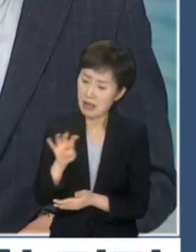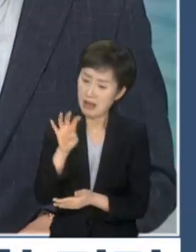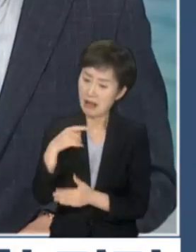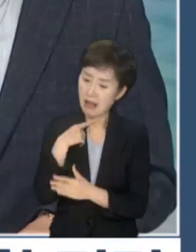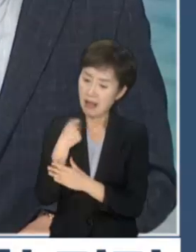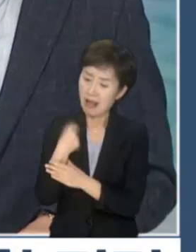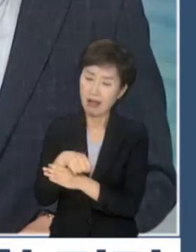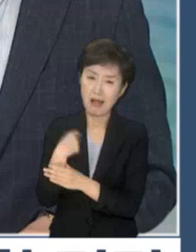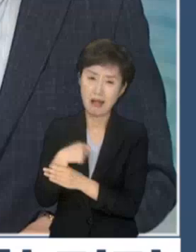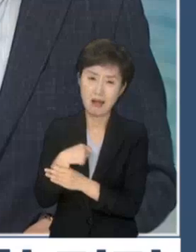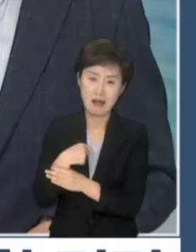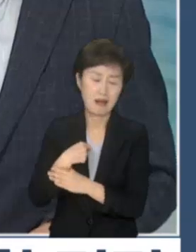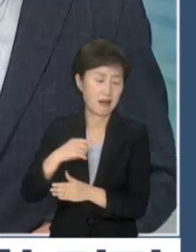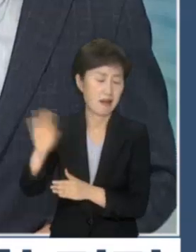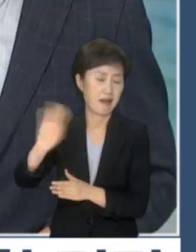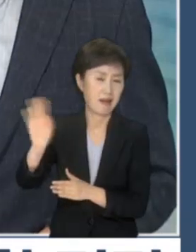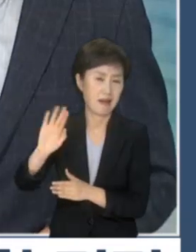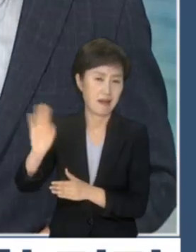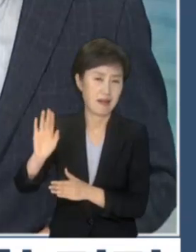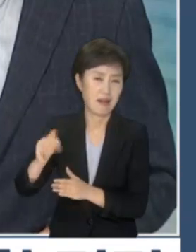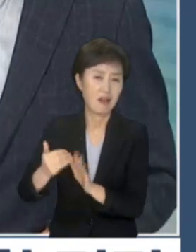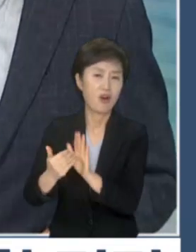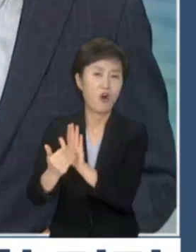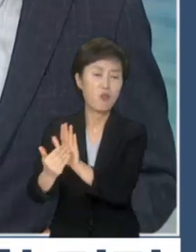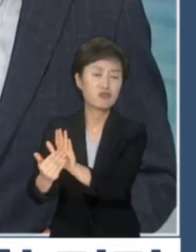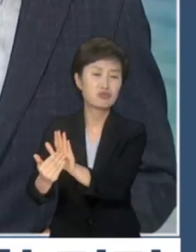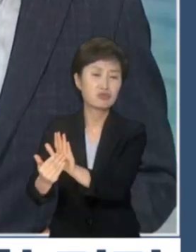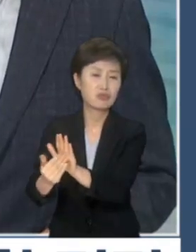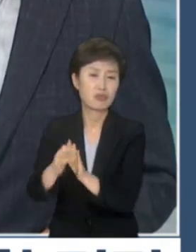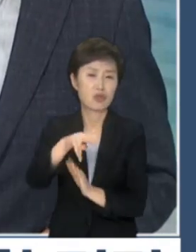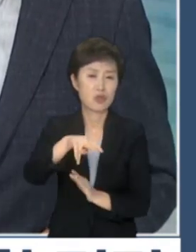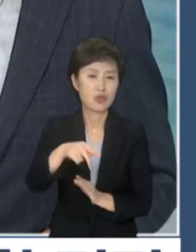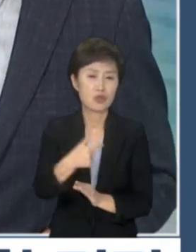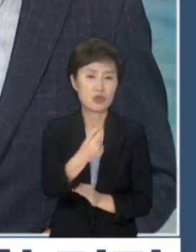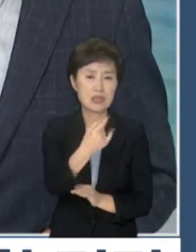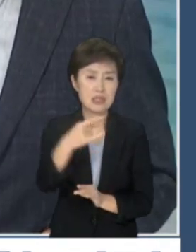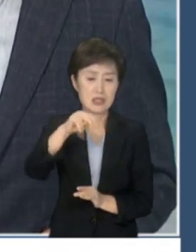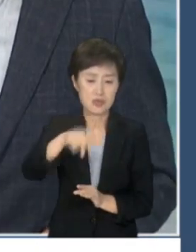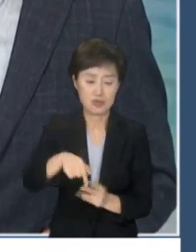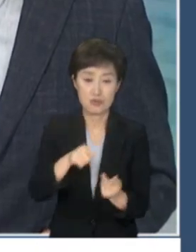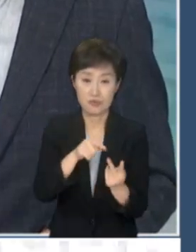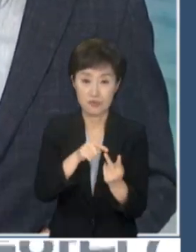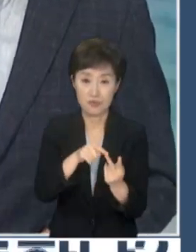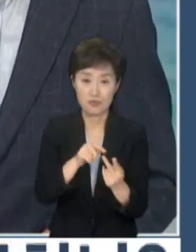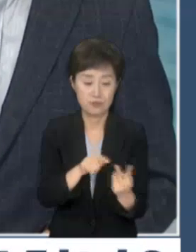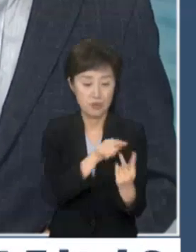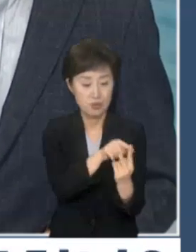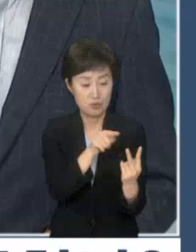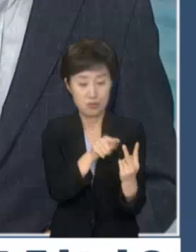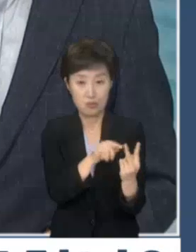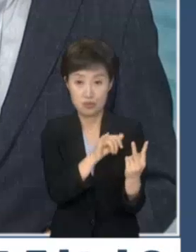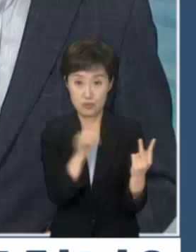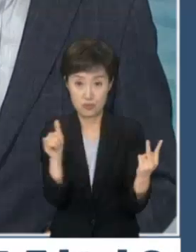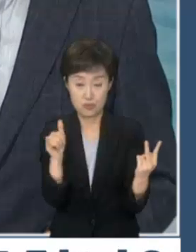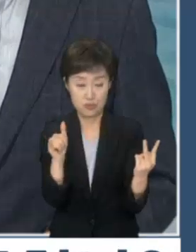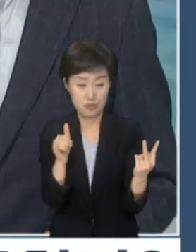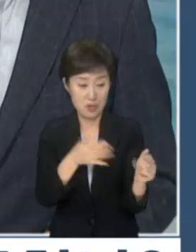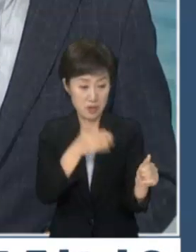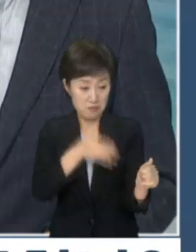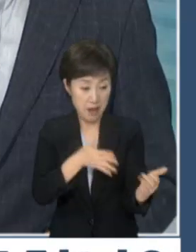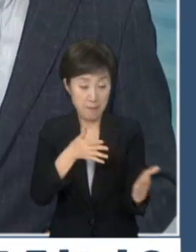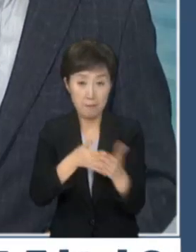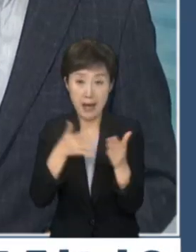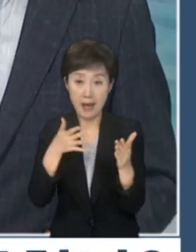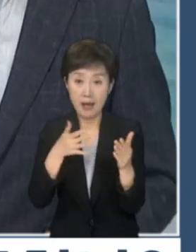모르겠다. 그러기 때문에 잘 모르는데 내가 어떻게 합류를 하느냐 라는 이야기를 했어요. 저는 이두 분이